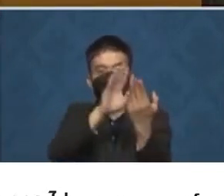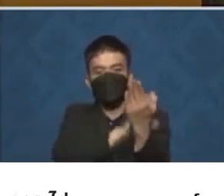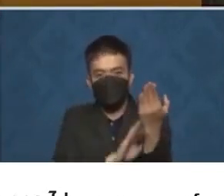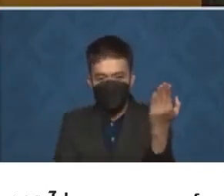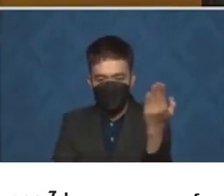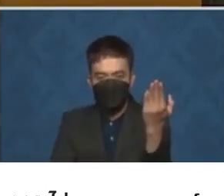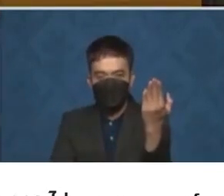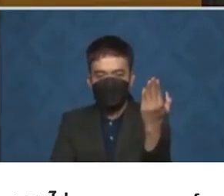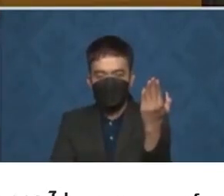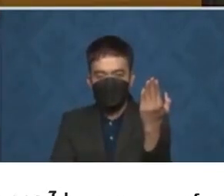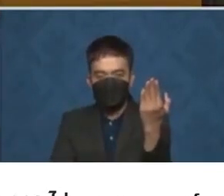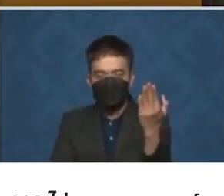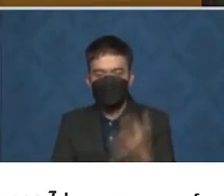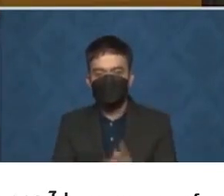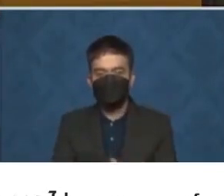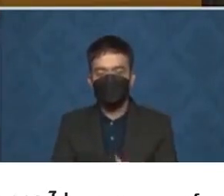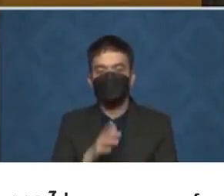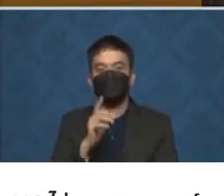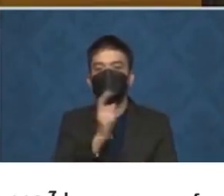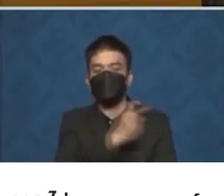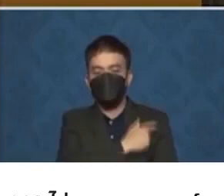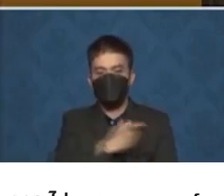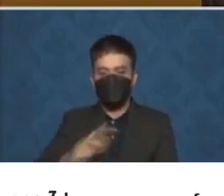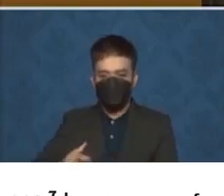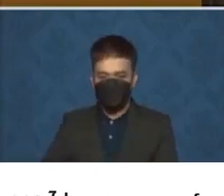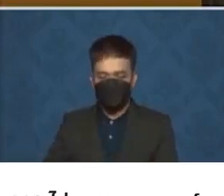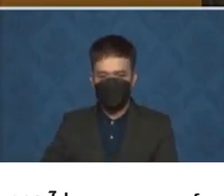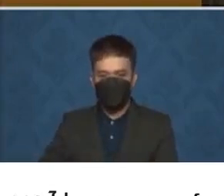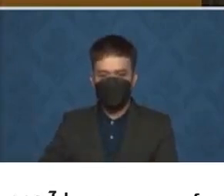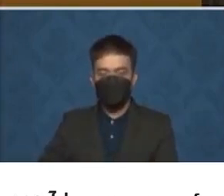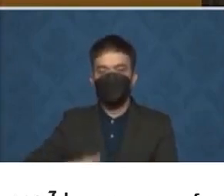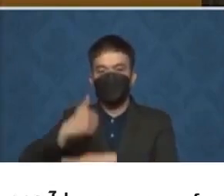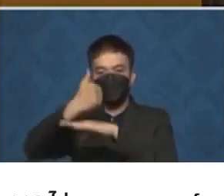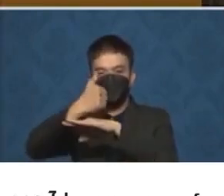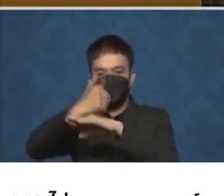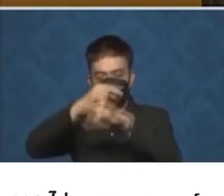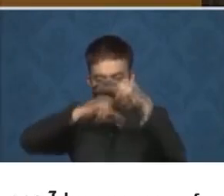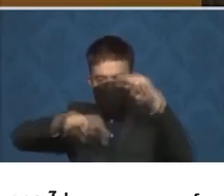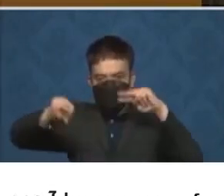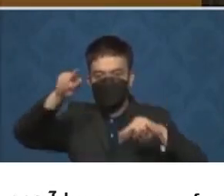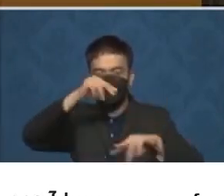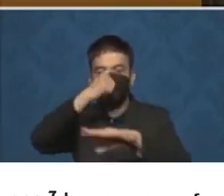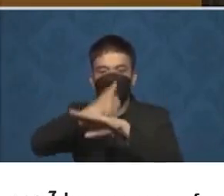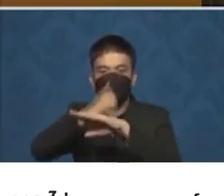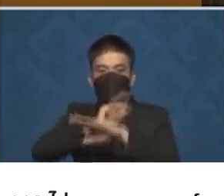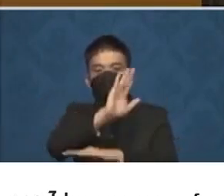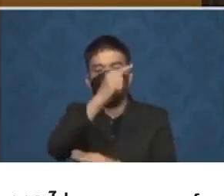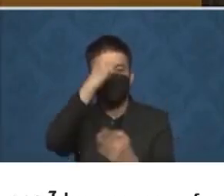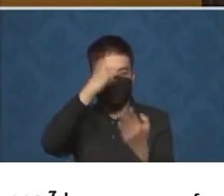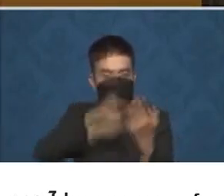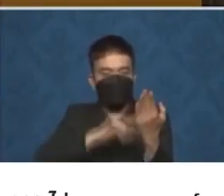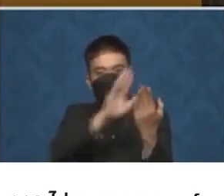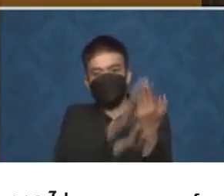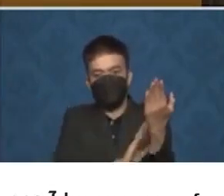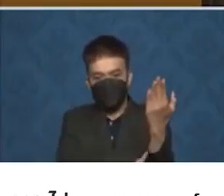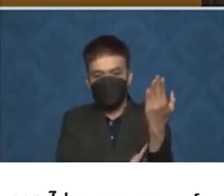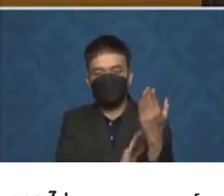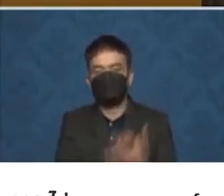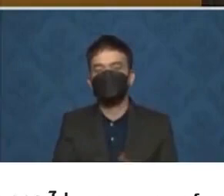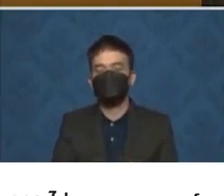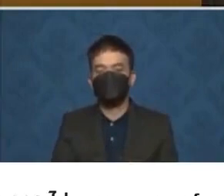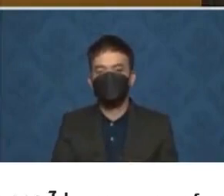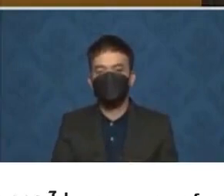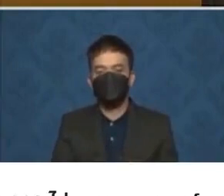ที่มีพระมหากษัตริย์ทรงสถานะเป็นพระประมุขของประเทศนะฮะรวม